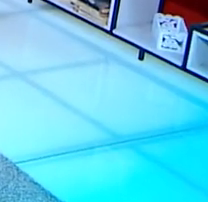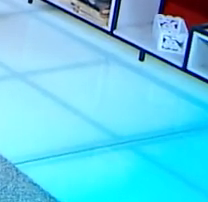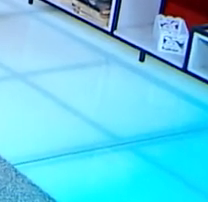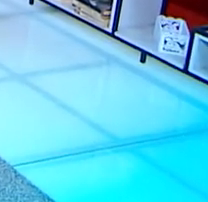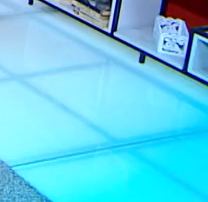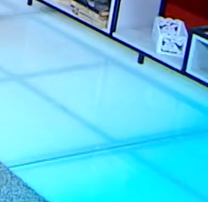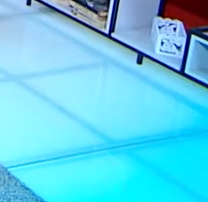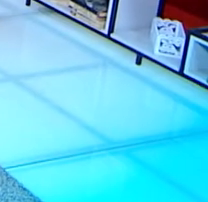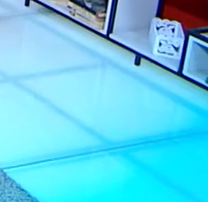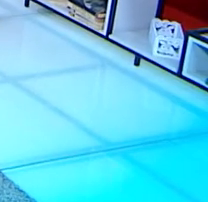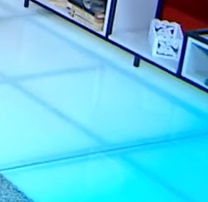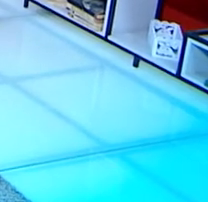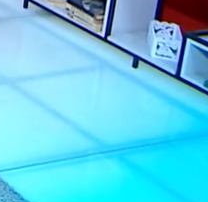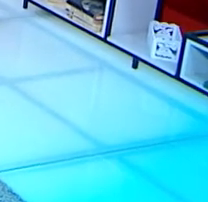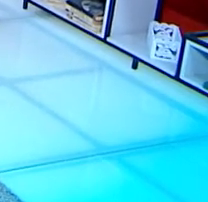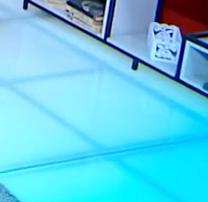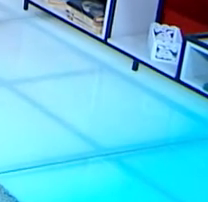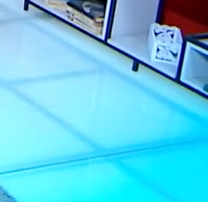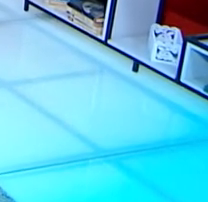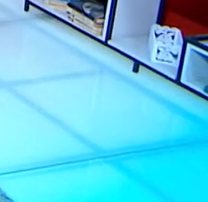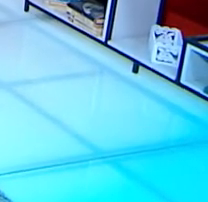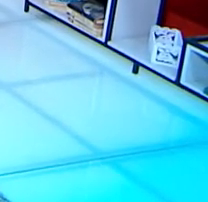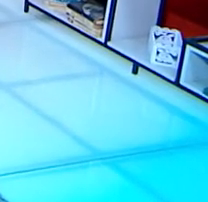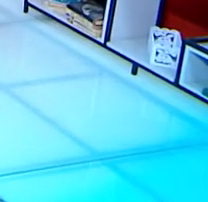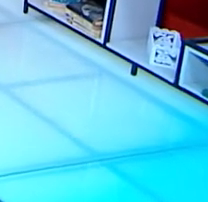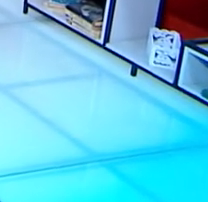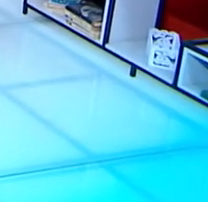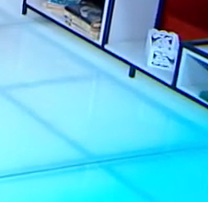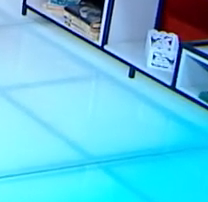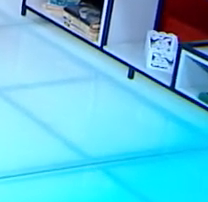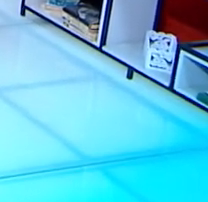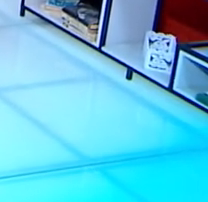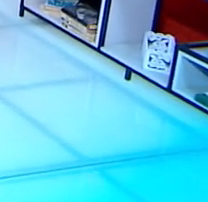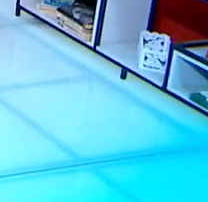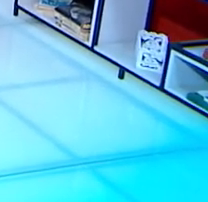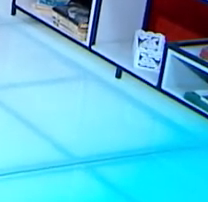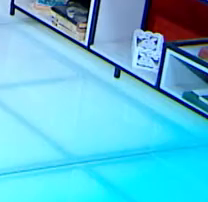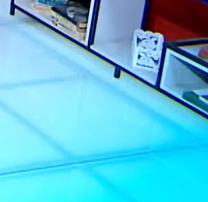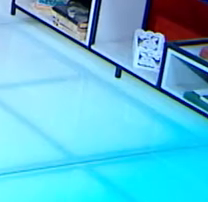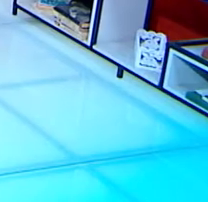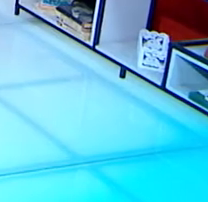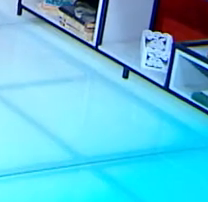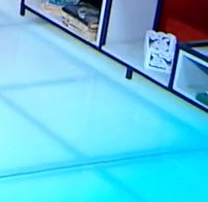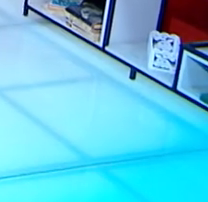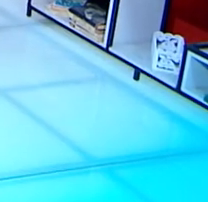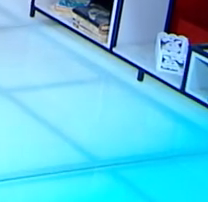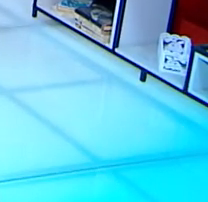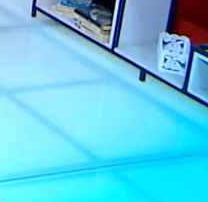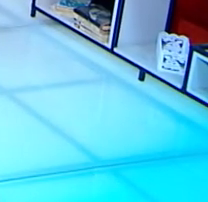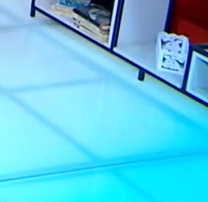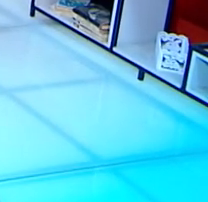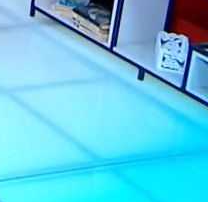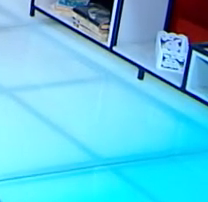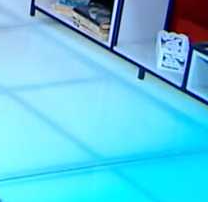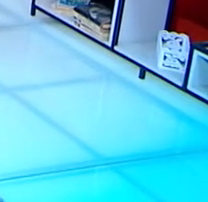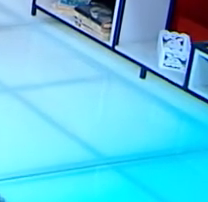თუ არაწესიერი წილადიდან როგორ უნდა გამოვყო მთელი და დავწერო შერეული რიცხვი. ანუ